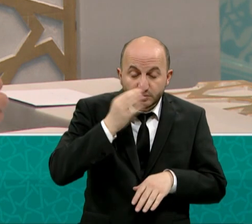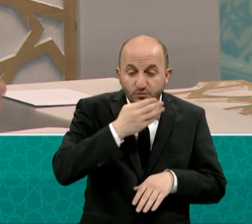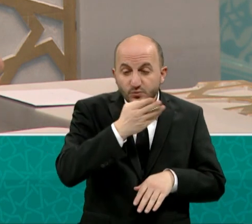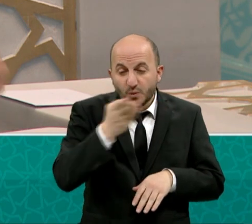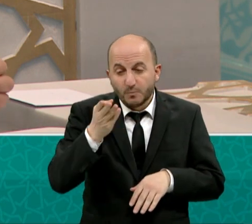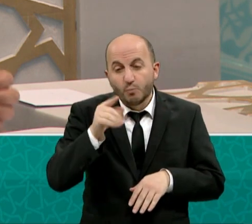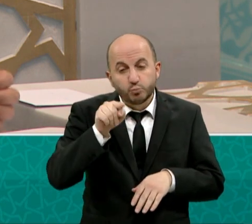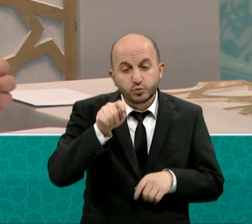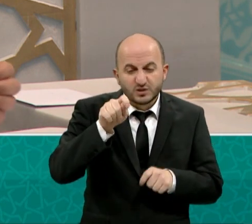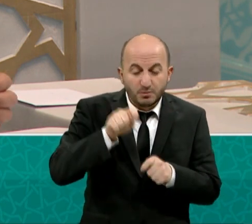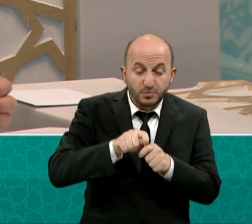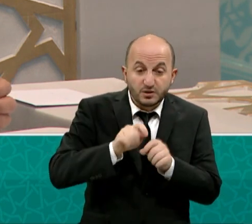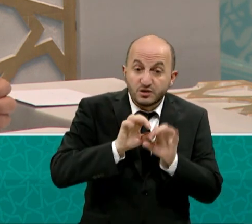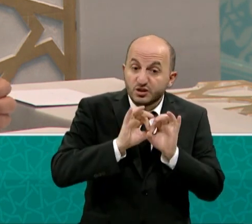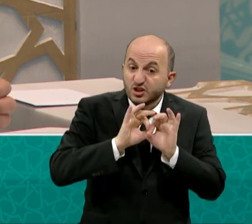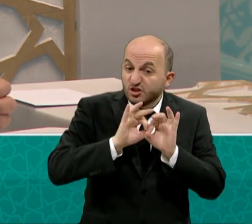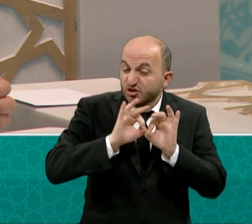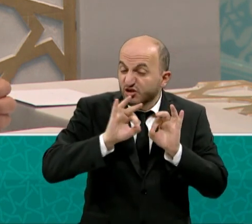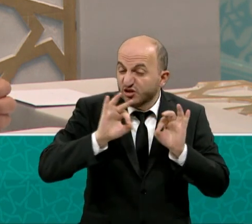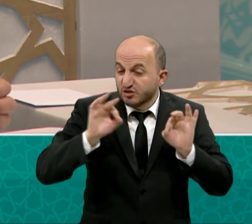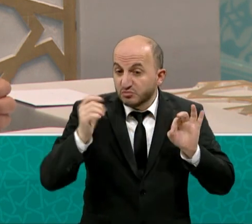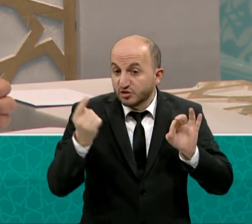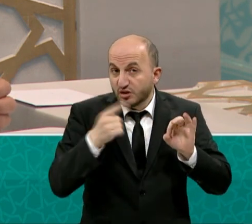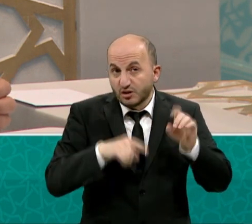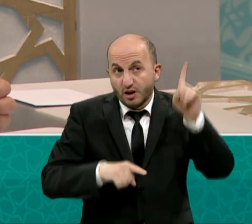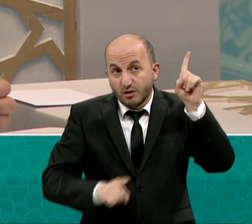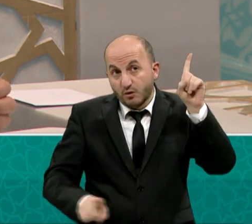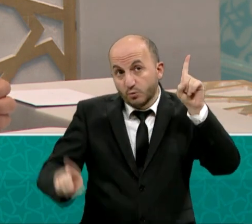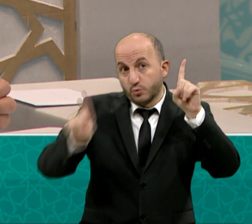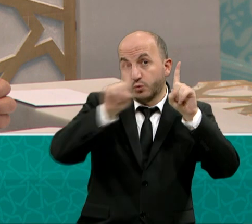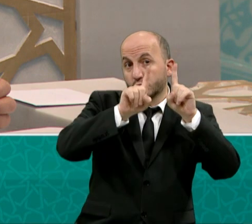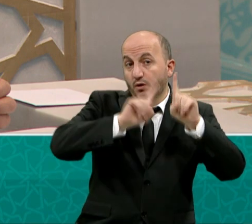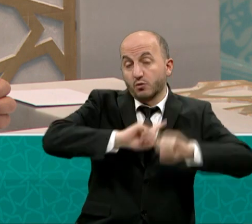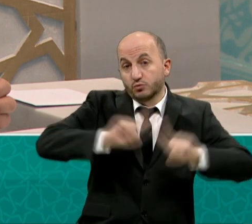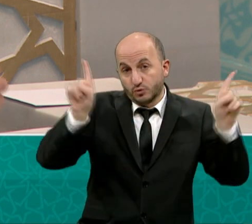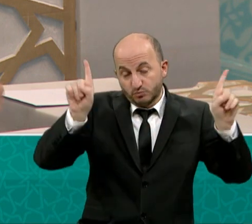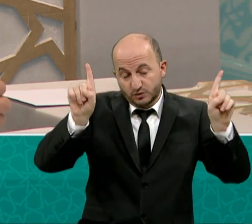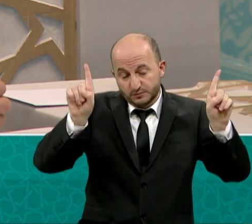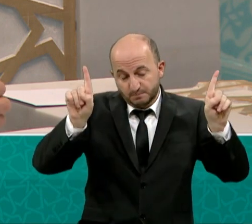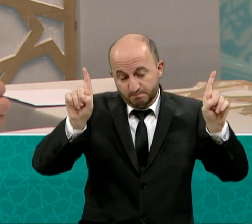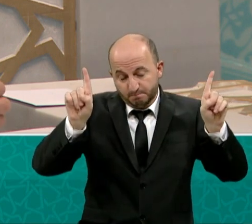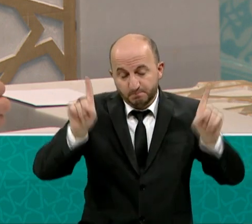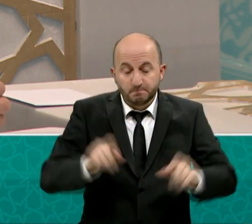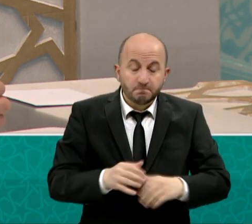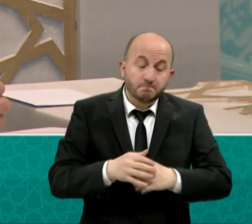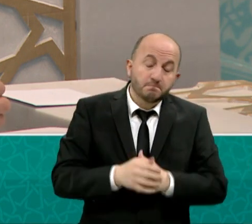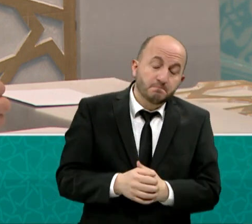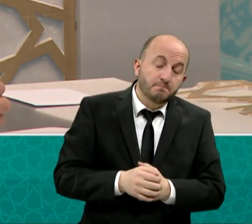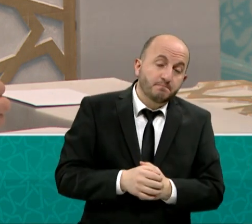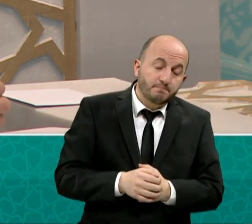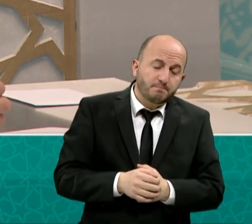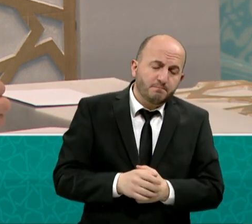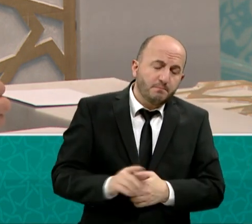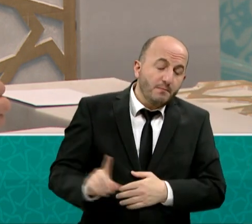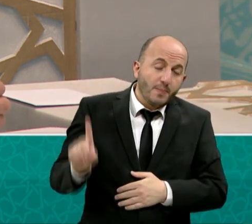bunu yaparken hiçbir varlığı Allah'a ortak koşmayın. Burada dikkat ederseniz ayet-i kerimelerde hep Allah-u